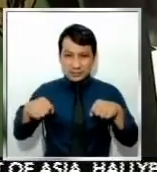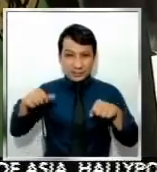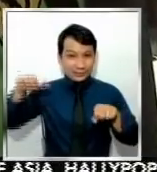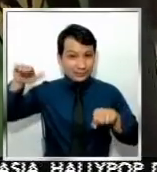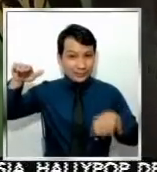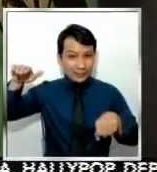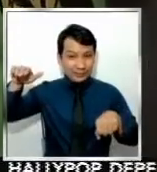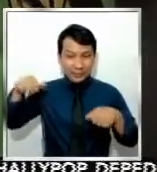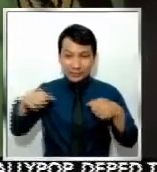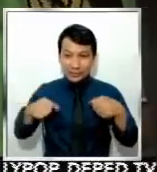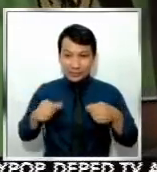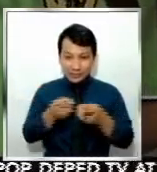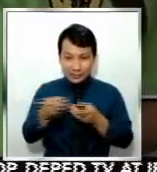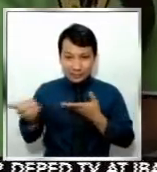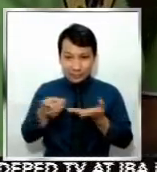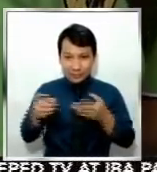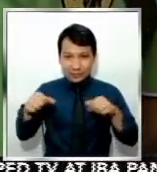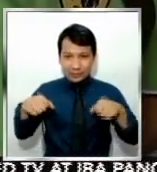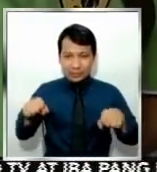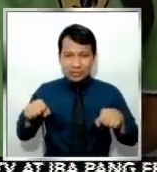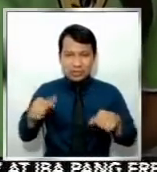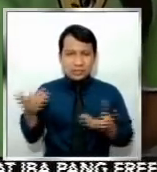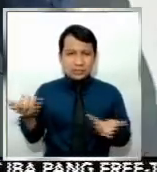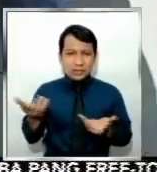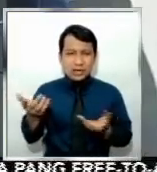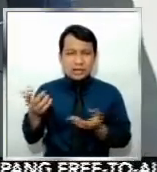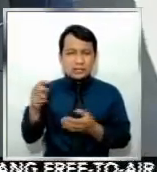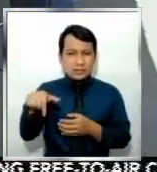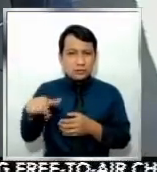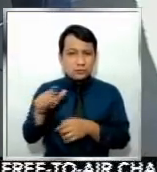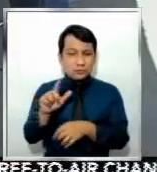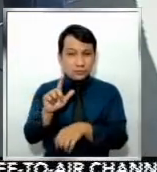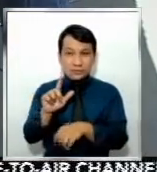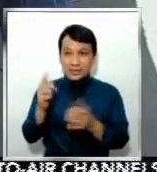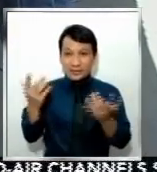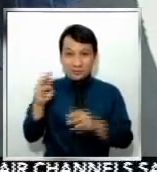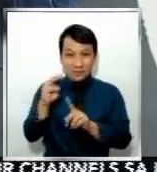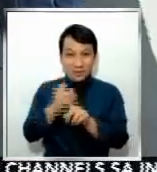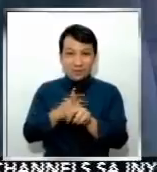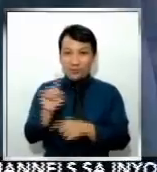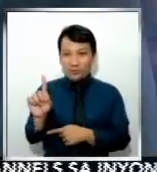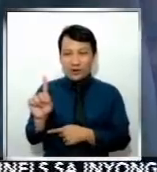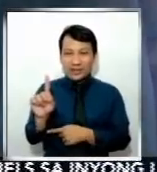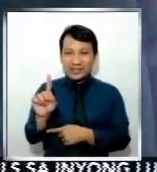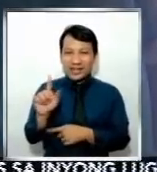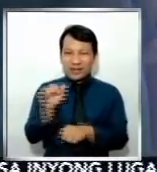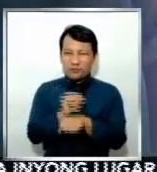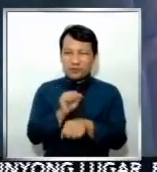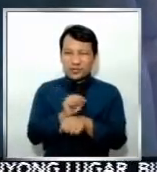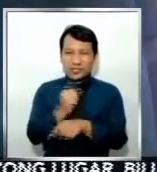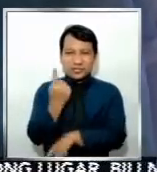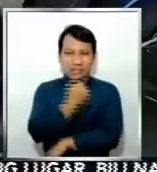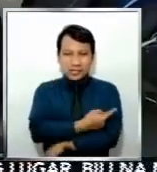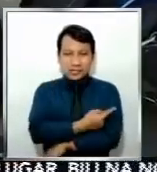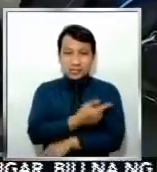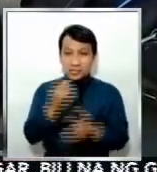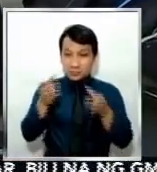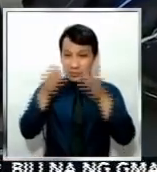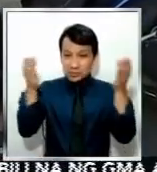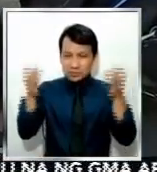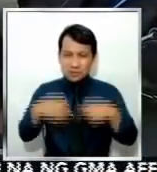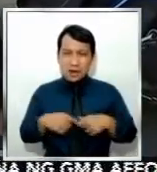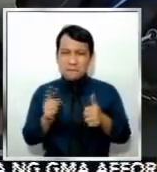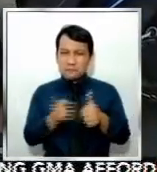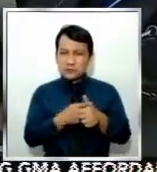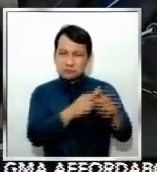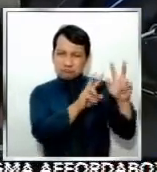ang binakunahan sa symbolic vaccination ngayong Labor Day. Pre-book na mga binakunahan kanina. Dumaan muna sila sa screening tsaka pumila sa